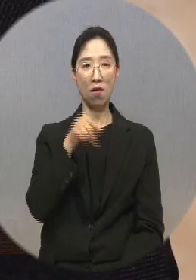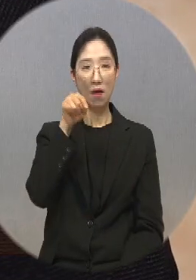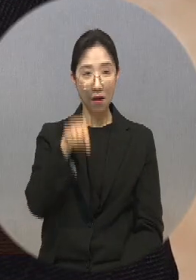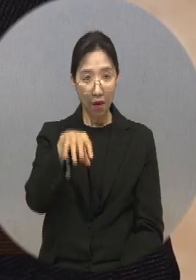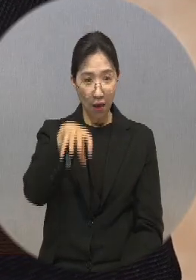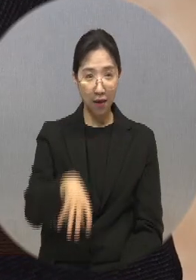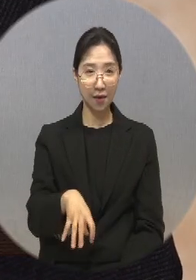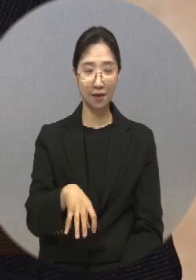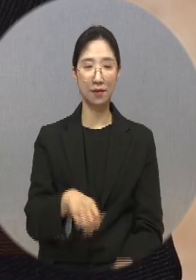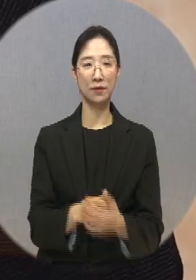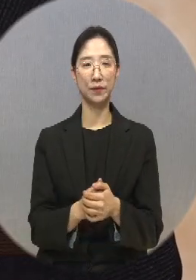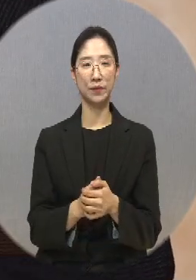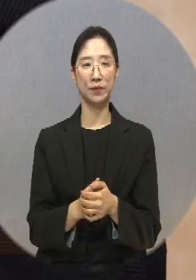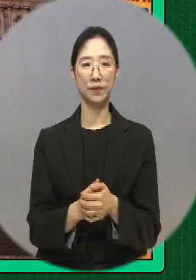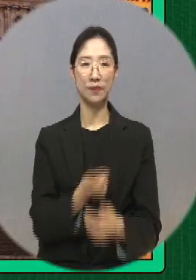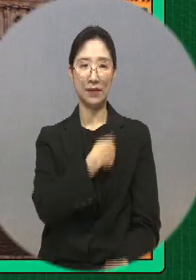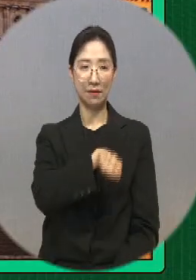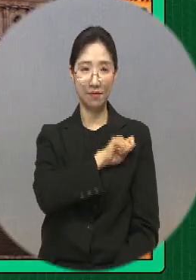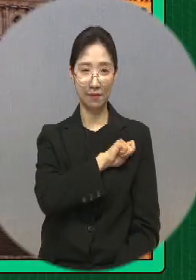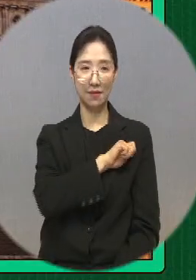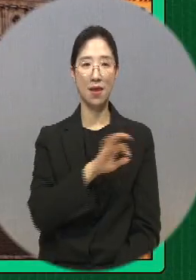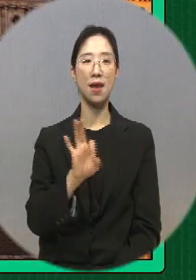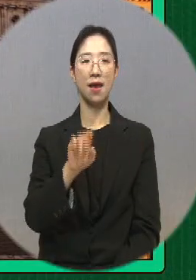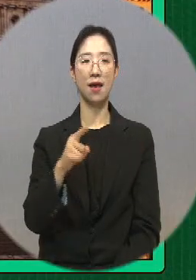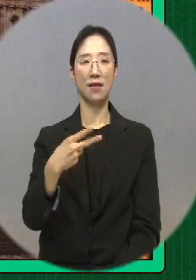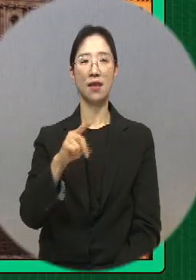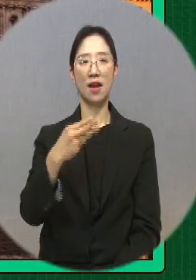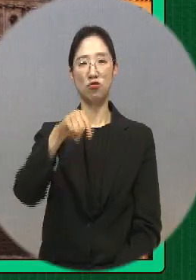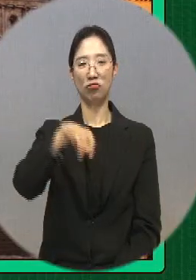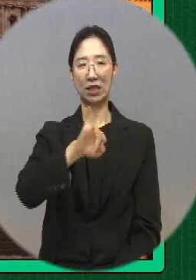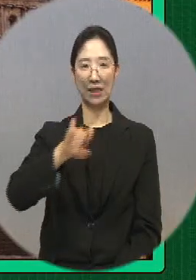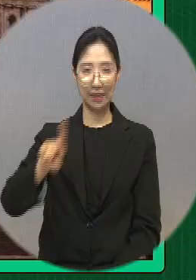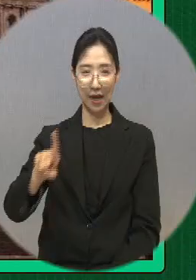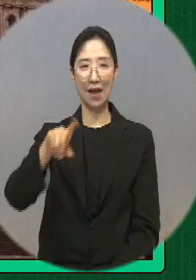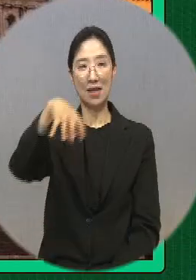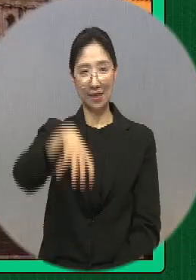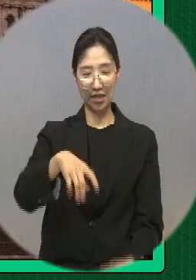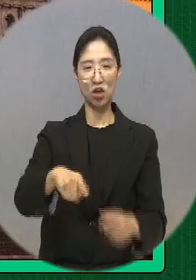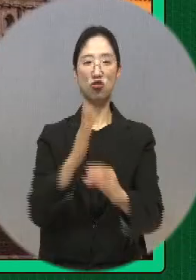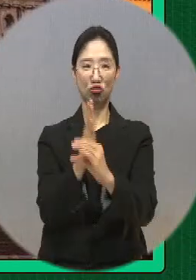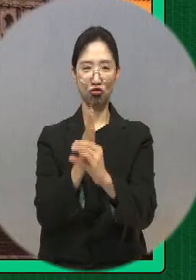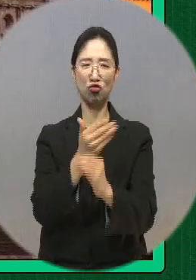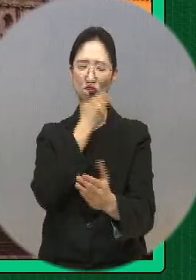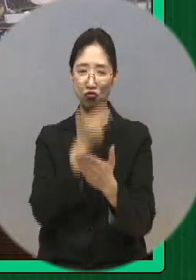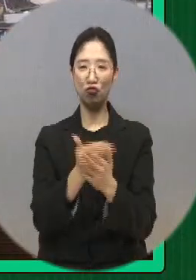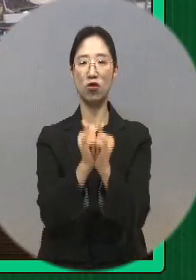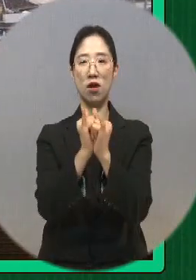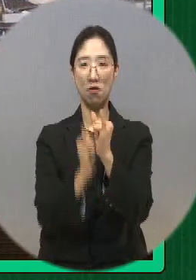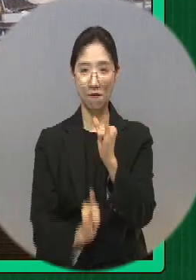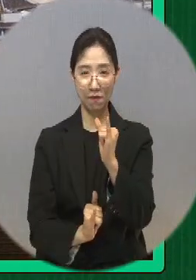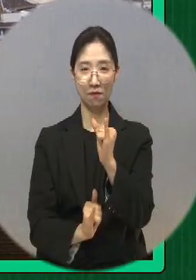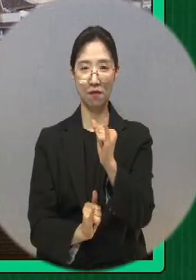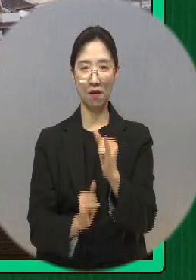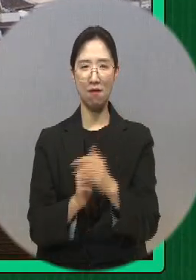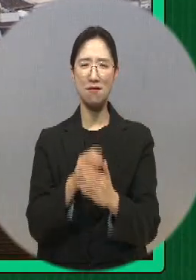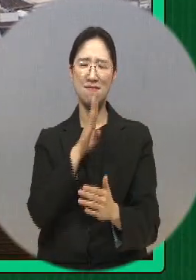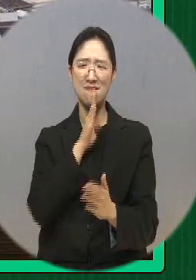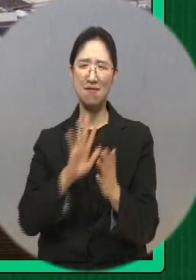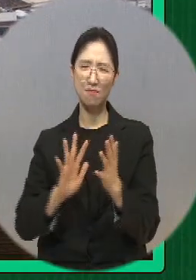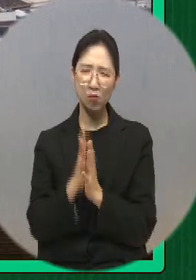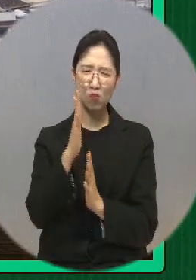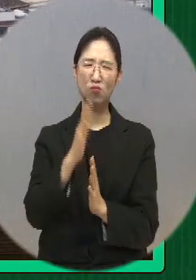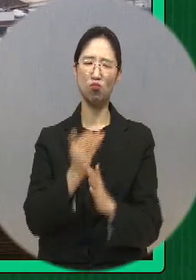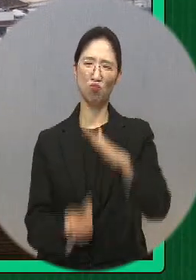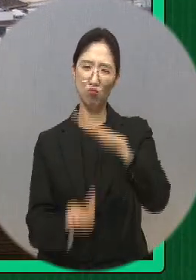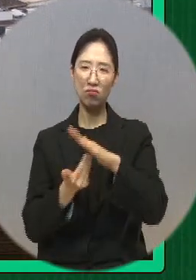거기서 진짜 그 스페인의 그 안달루시아 지방을 중심으로 한 핵심의 역사가 최고의 찬란기를 맞게